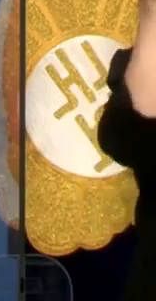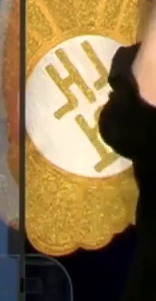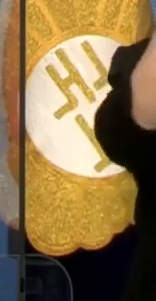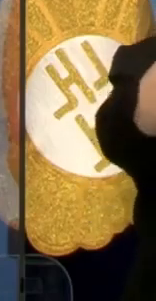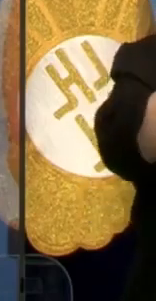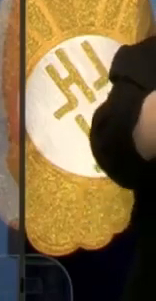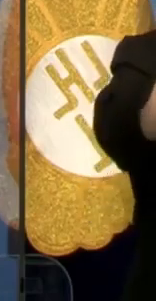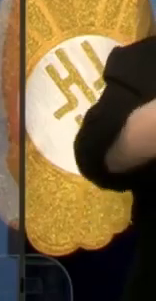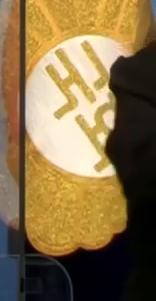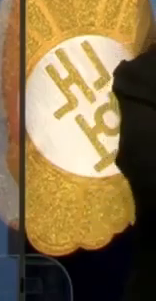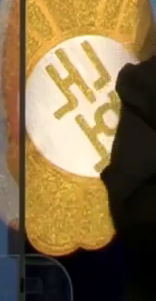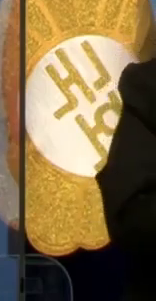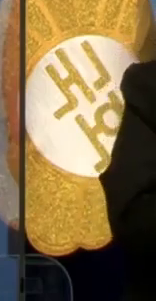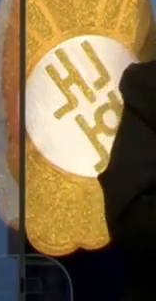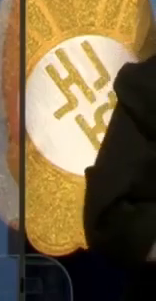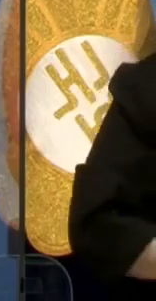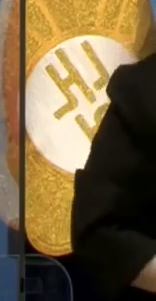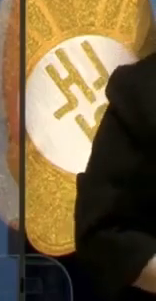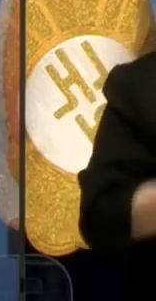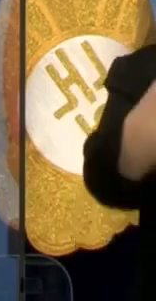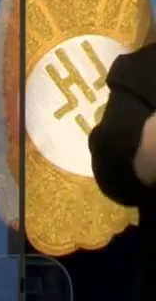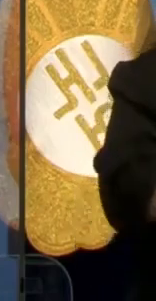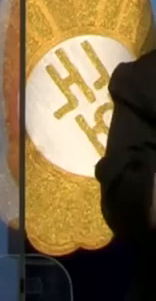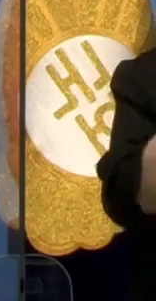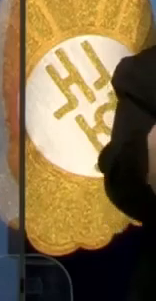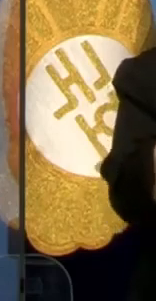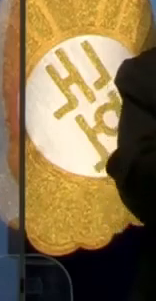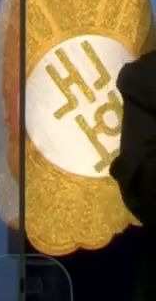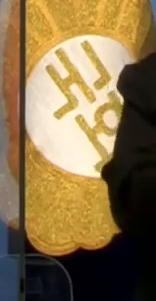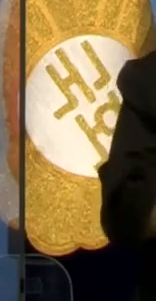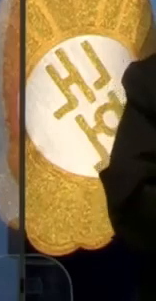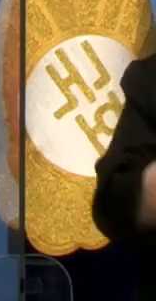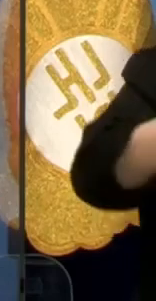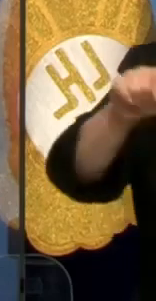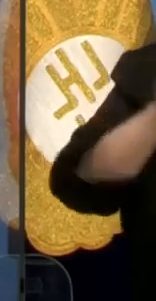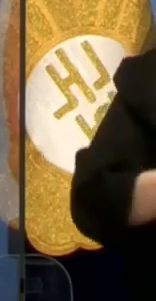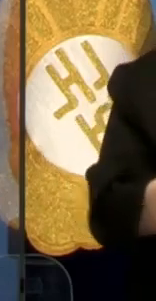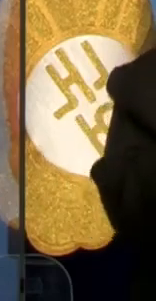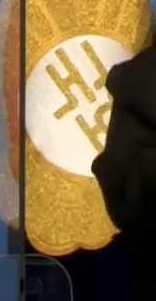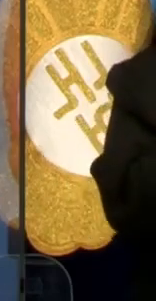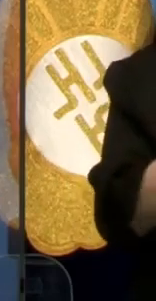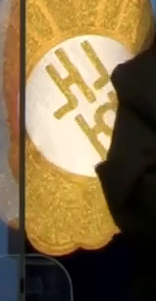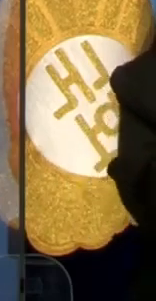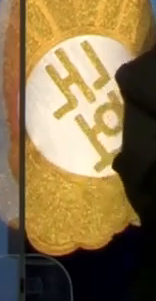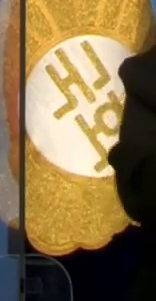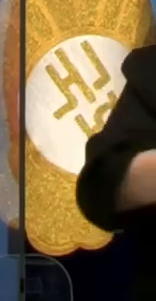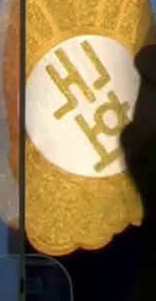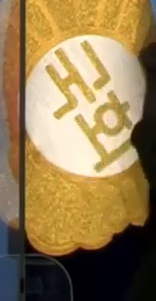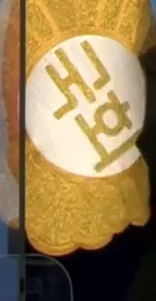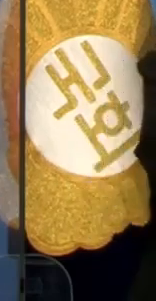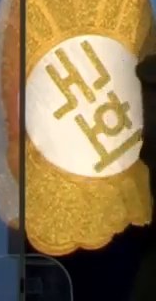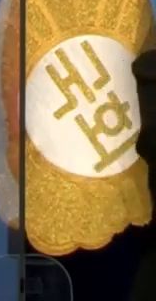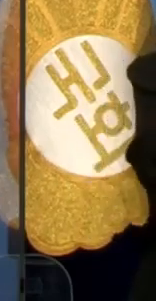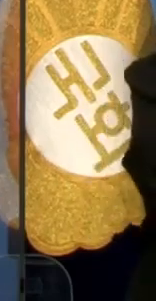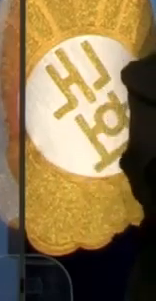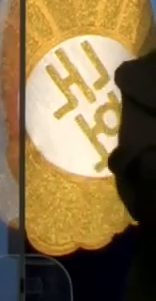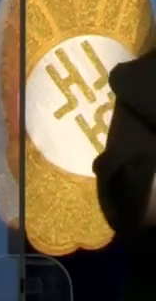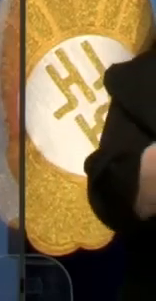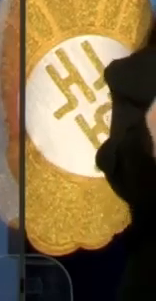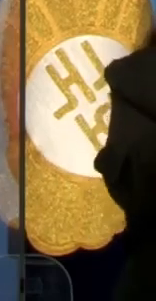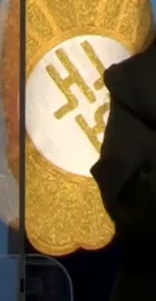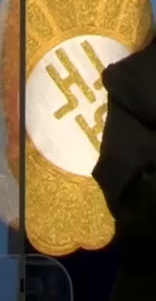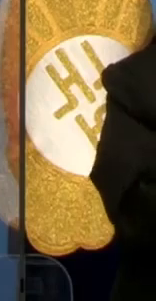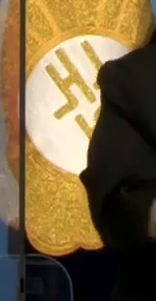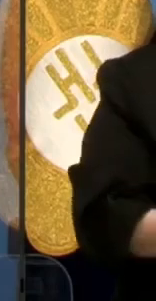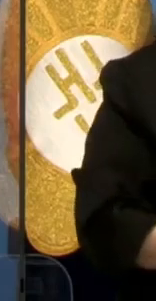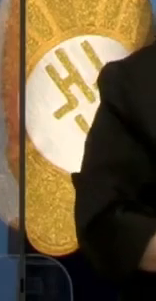밝혀지지 않았습니까? 그런데도 틈만 나면 친일파 운운하는 저들의 시대착오적인 공격에 대응하기 위해서 불가피하게